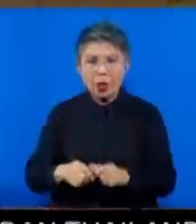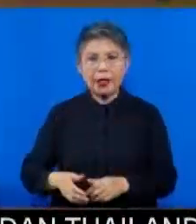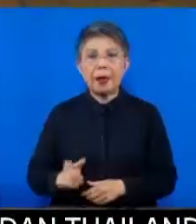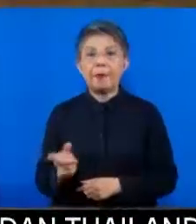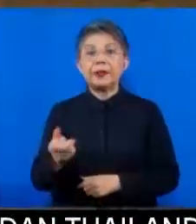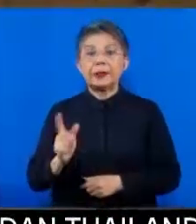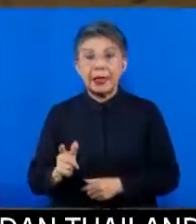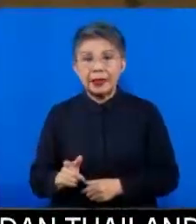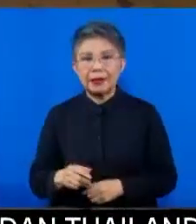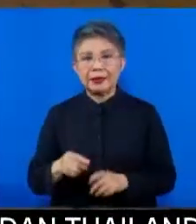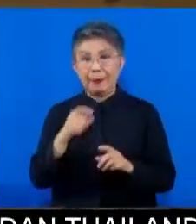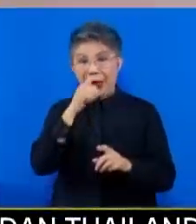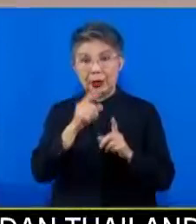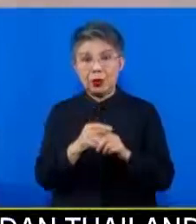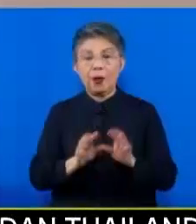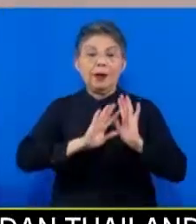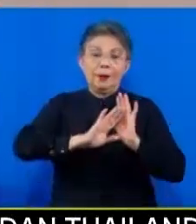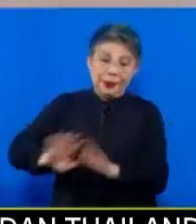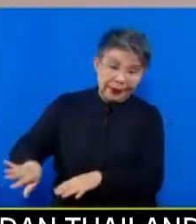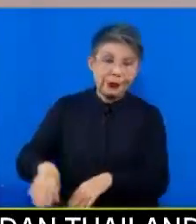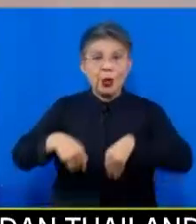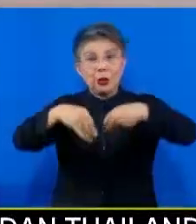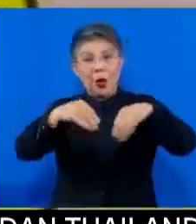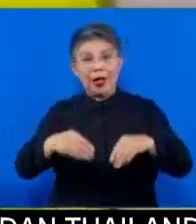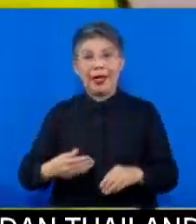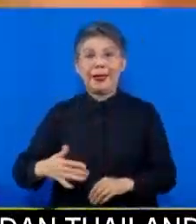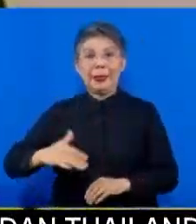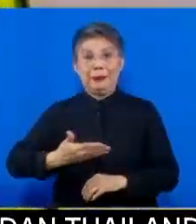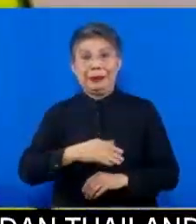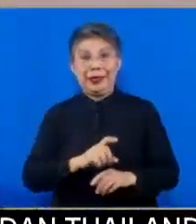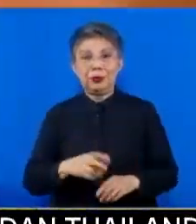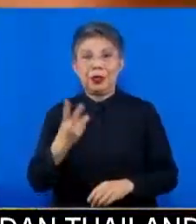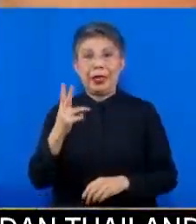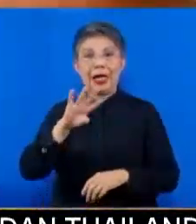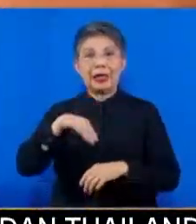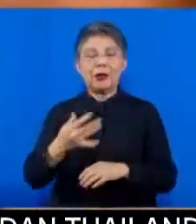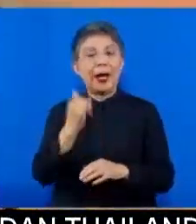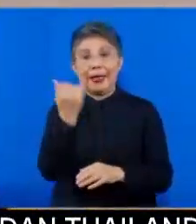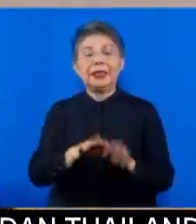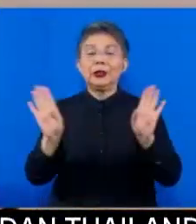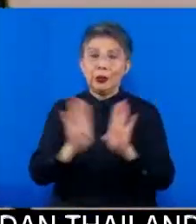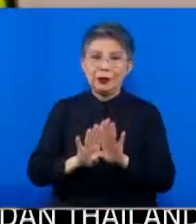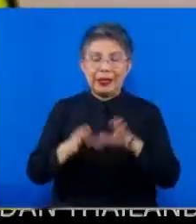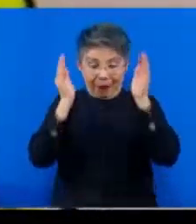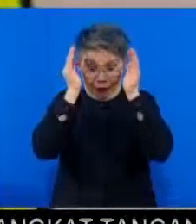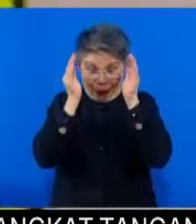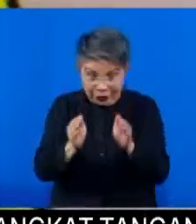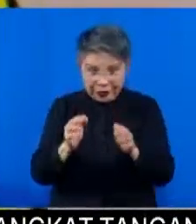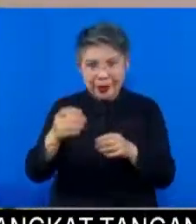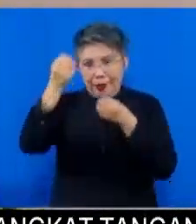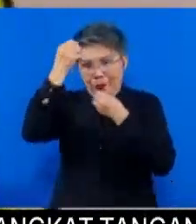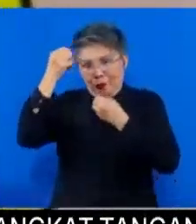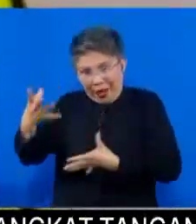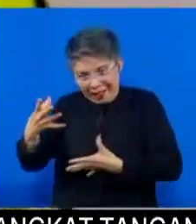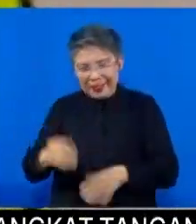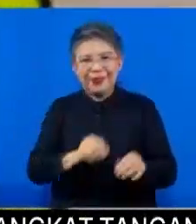spanduk, Hartono pun meninggalkan bisnis pecel lelenya setelah 3 tahun berjalan, agar fokus pada profesi